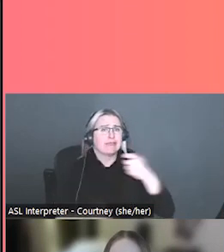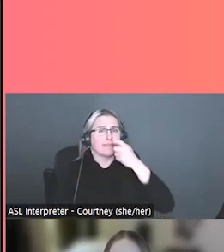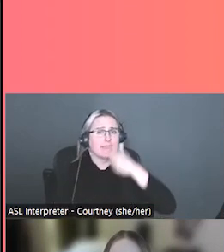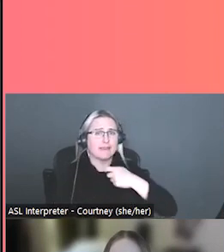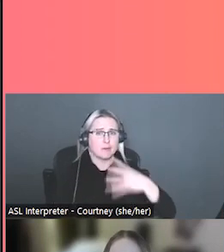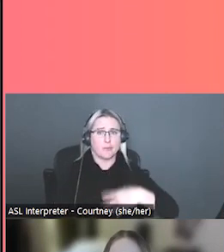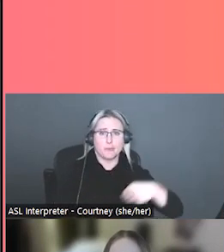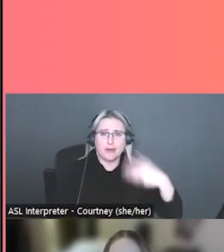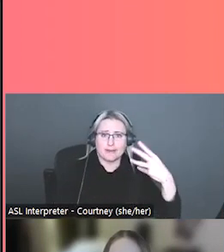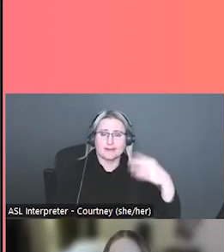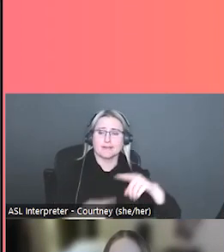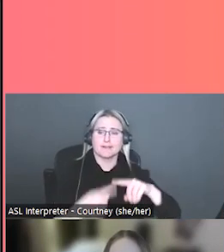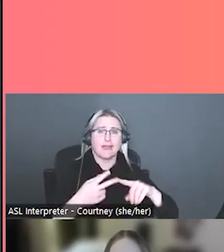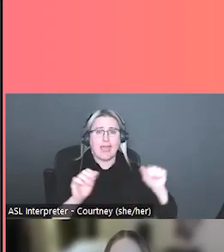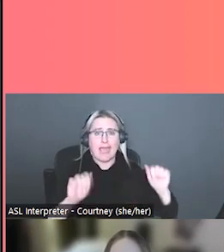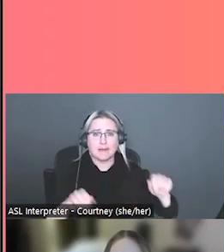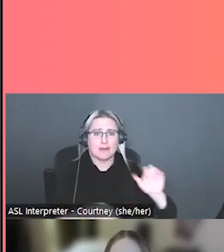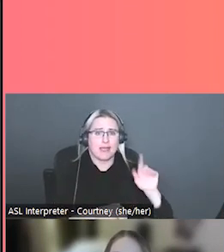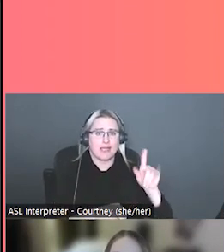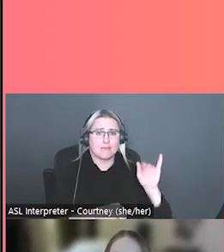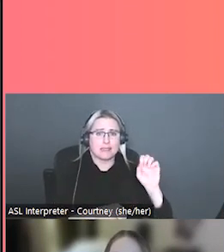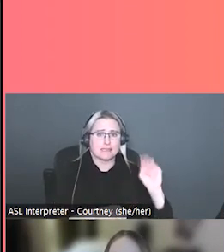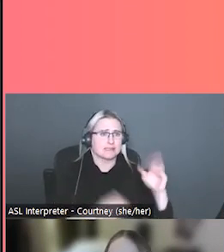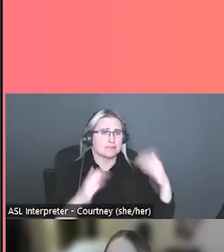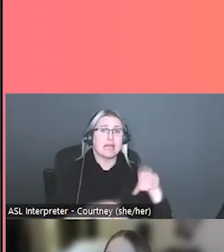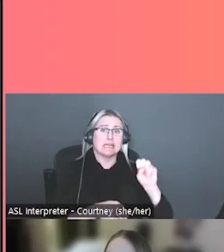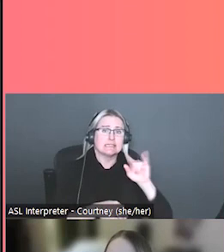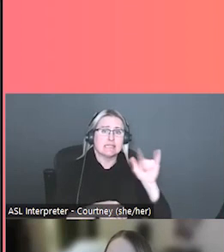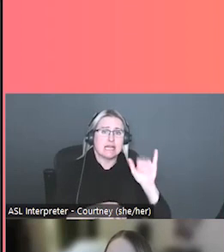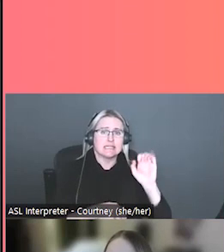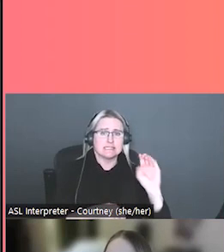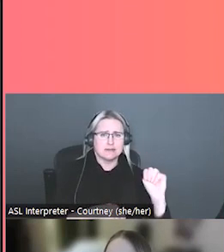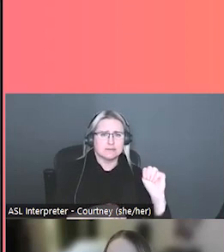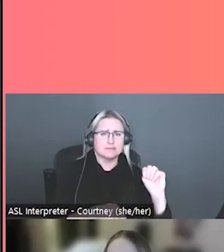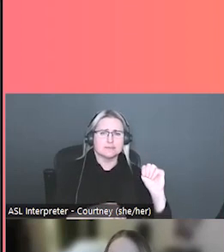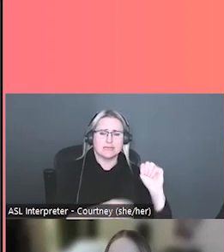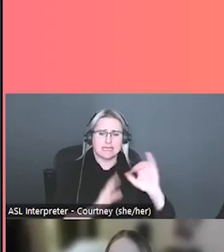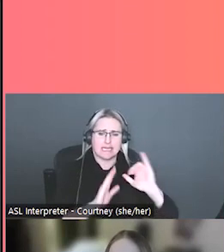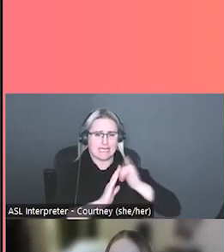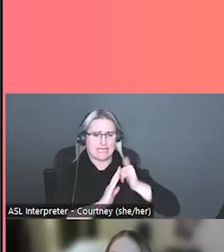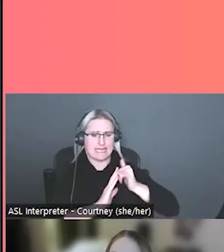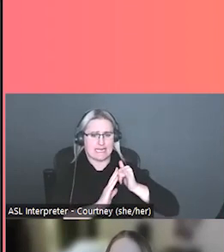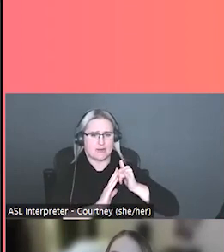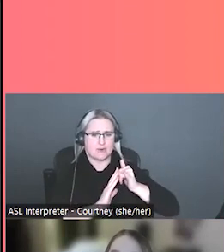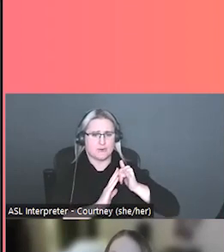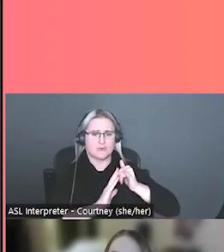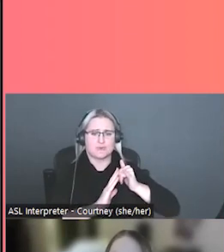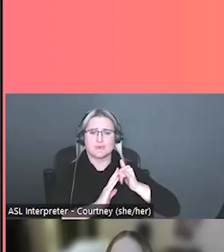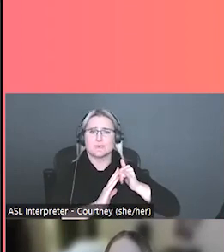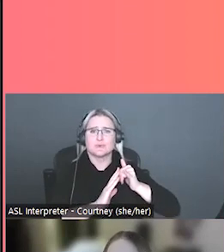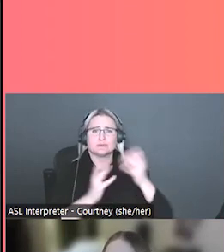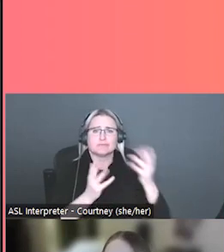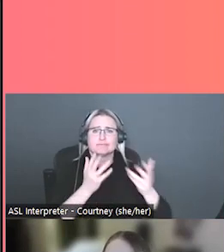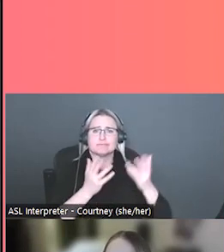vous interpeller. Par exemple, il y a le capacitisme, la perception de la minceur, il y a les